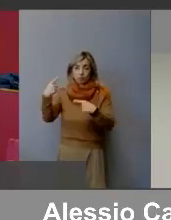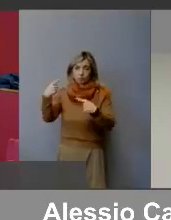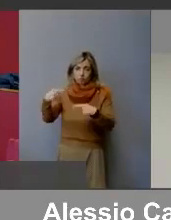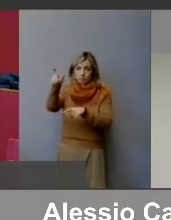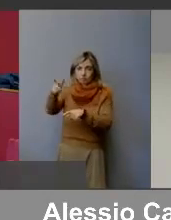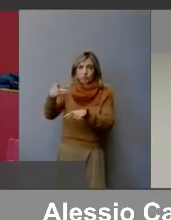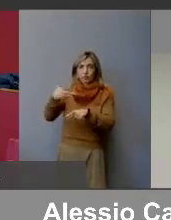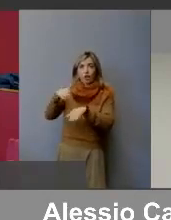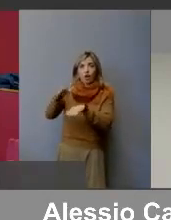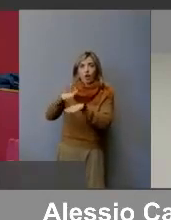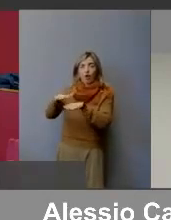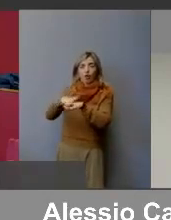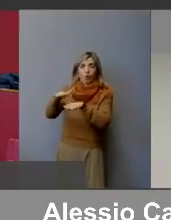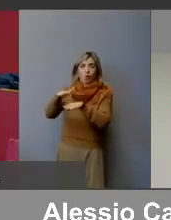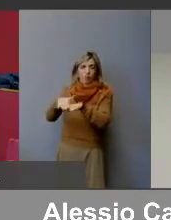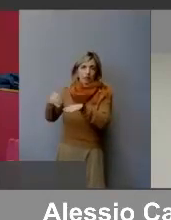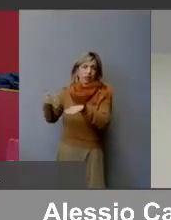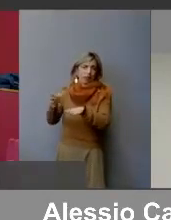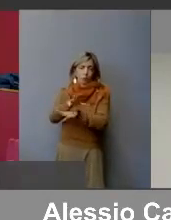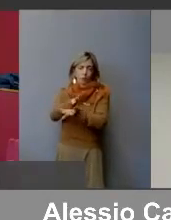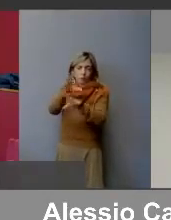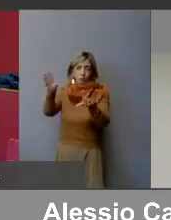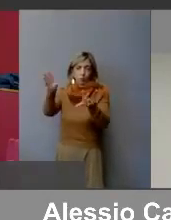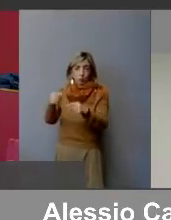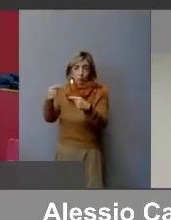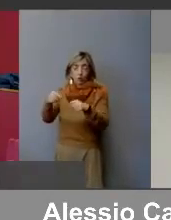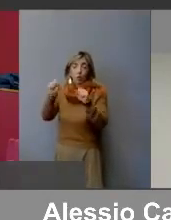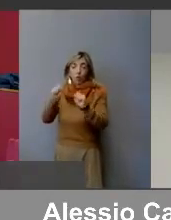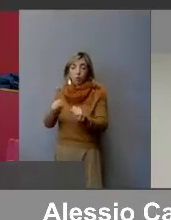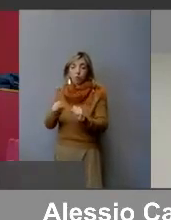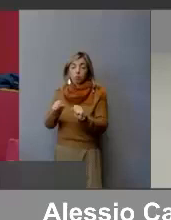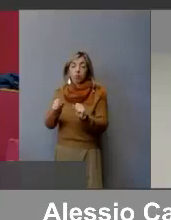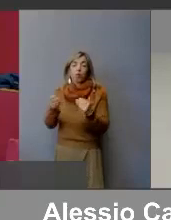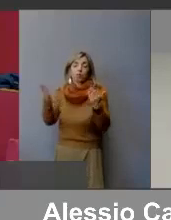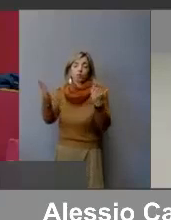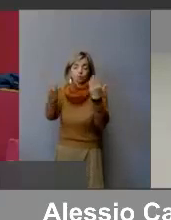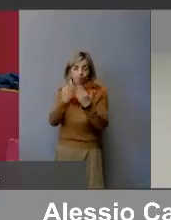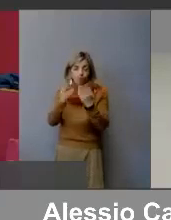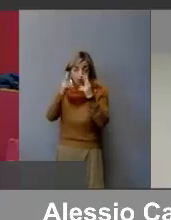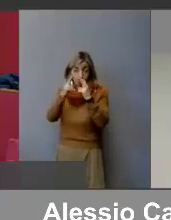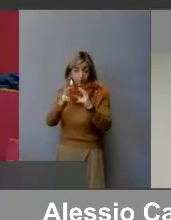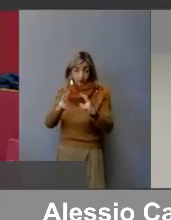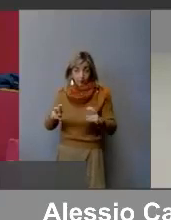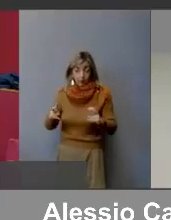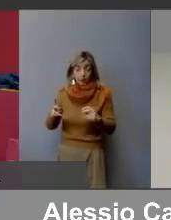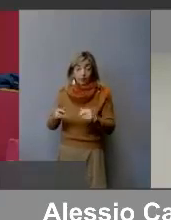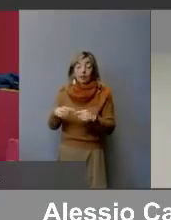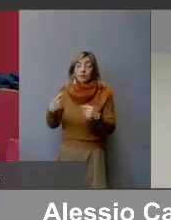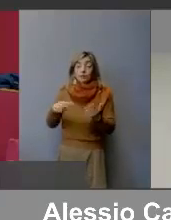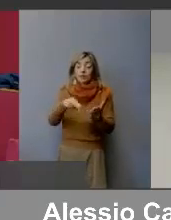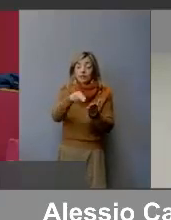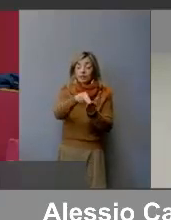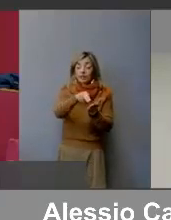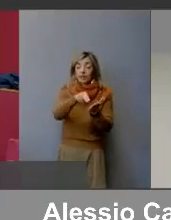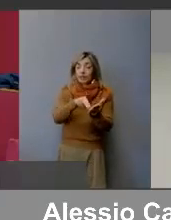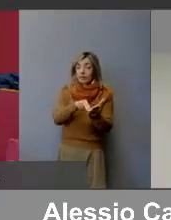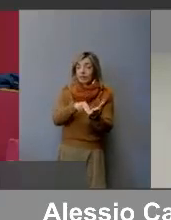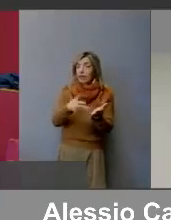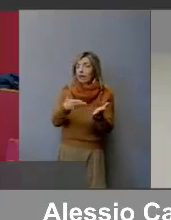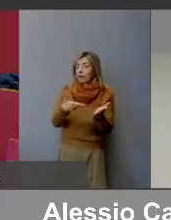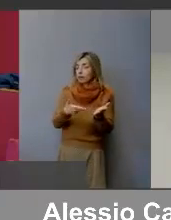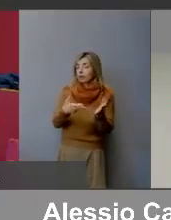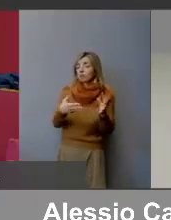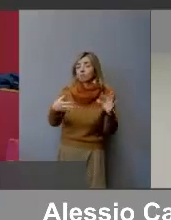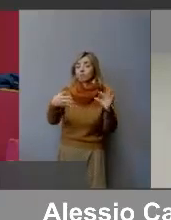attraverso uno studio quanto io esprimo ma immagino che lei avrà avuto modo sono dati sulle aspettative di vita